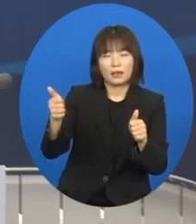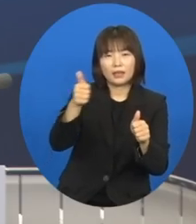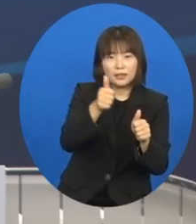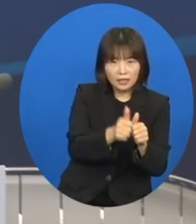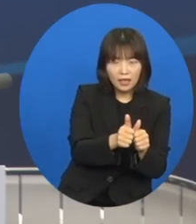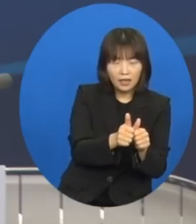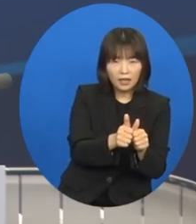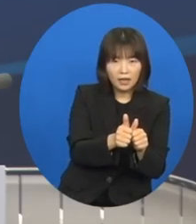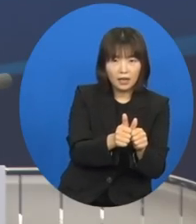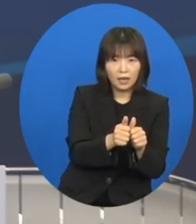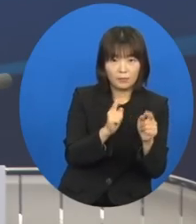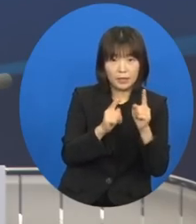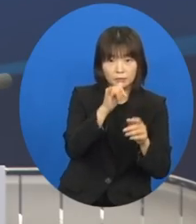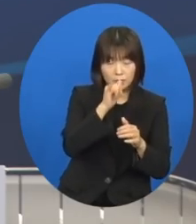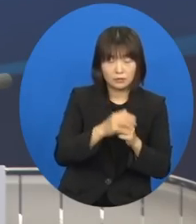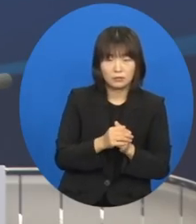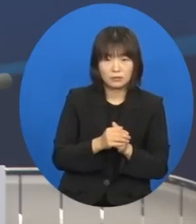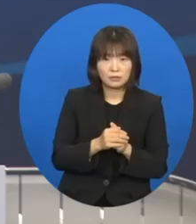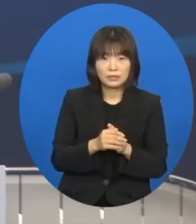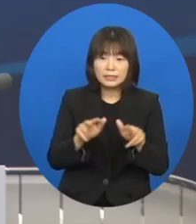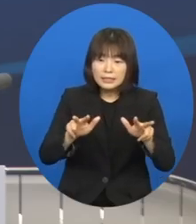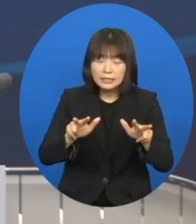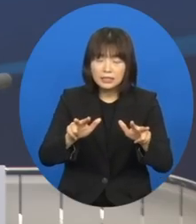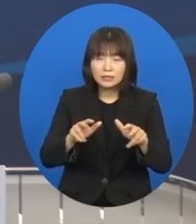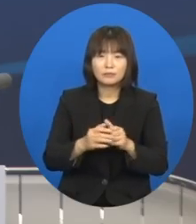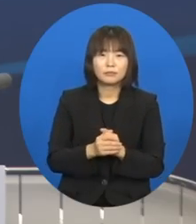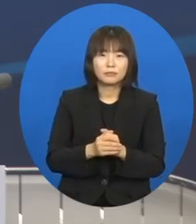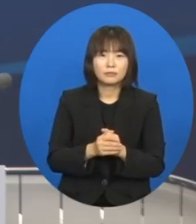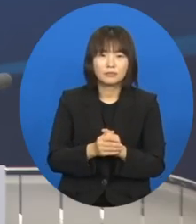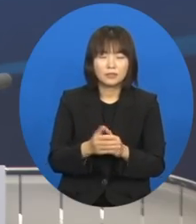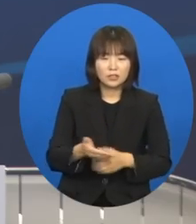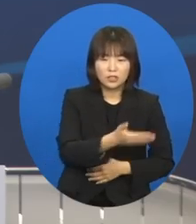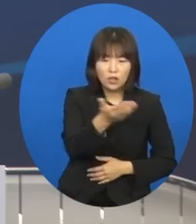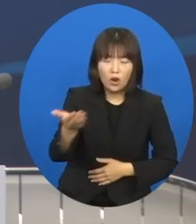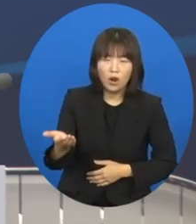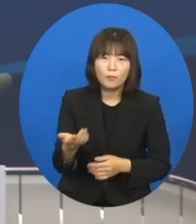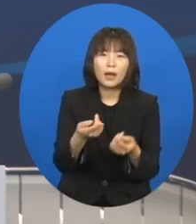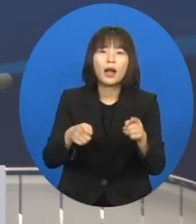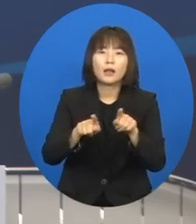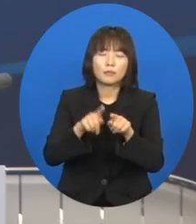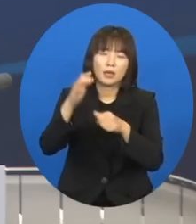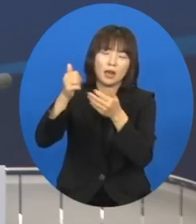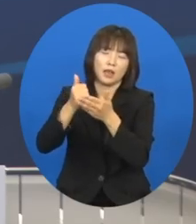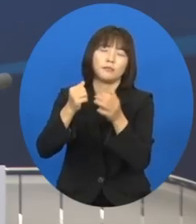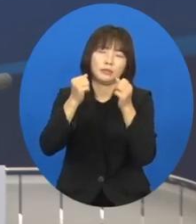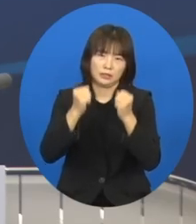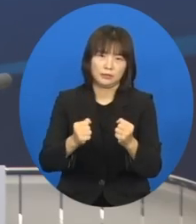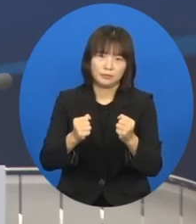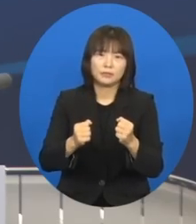성령이 가득 이 자리에 여러분 옆에 지금 다 함께하고 계십니다.